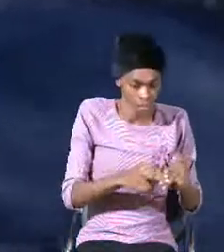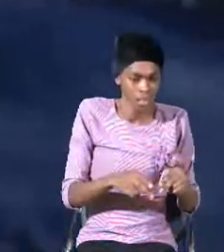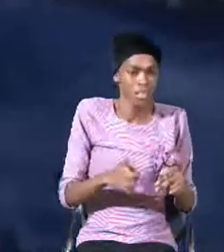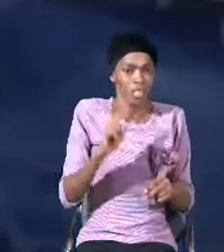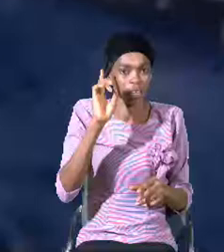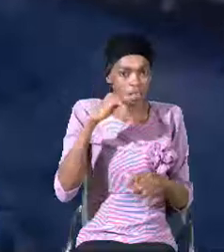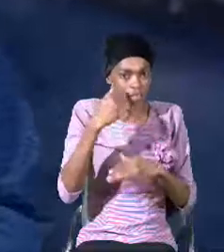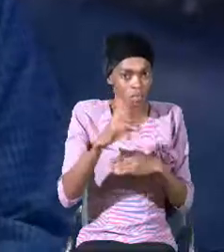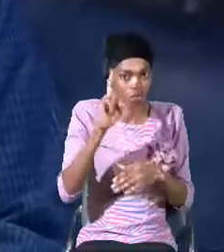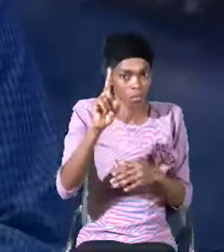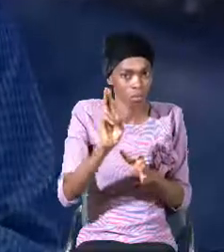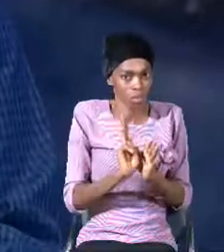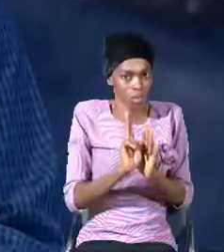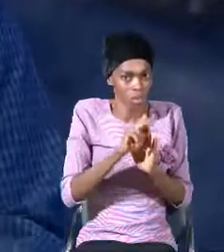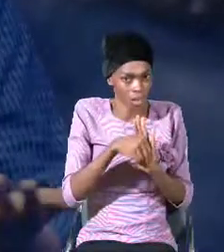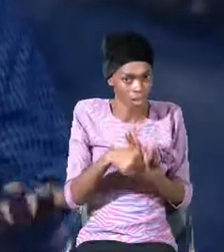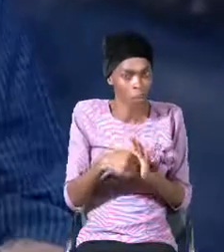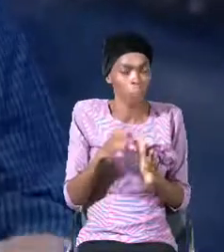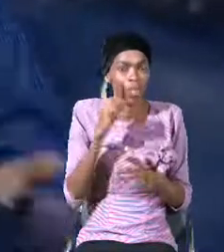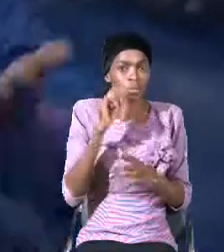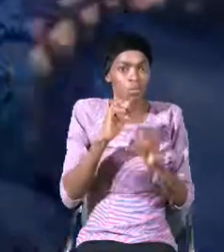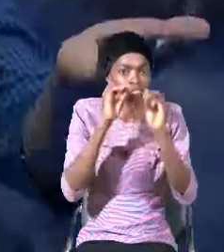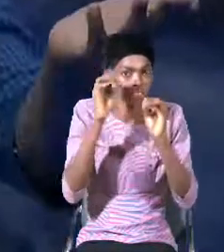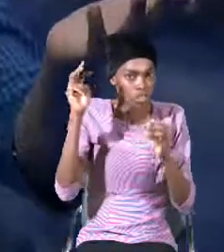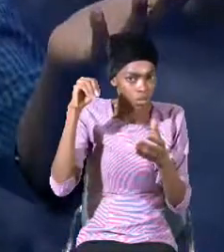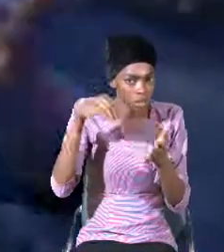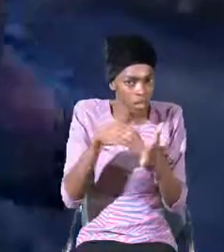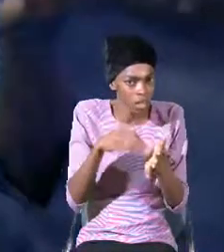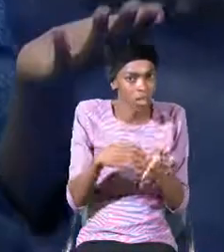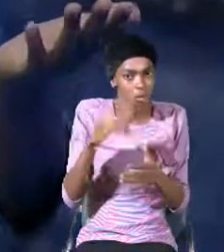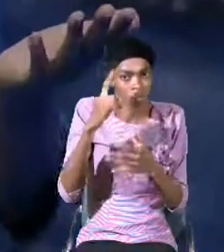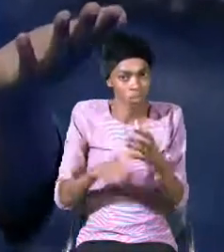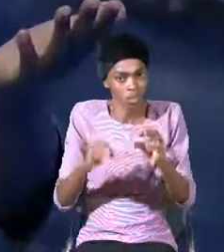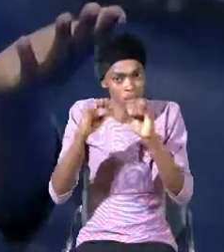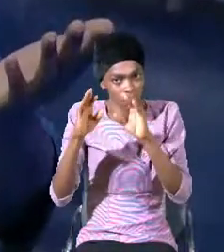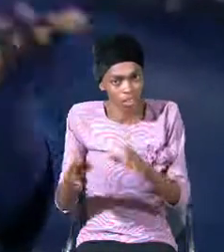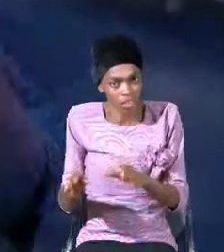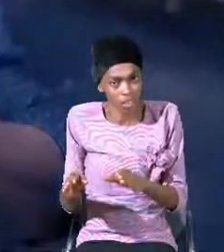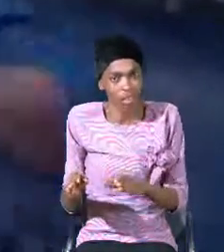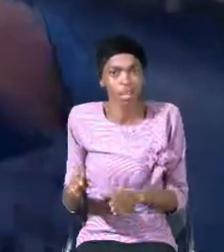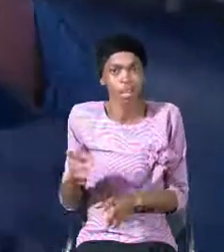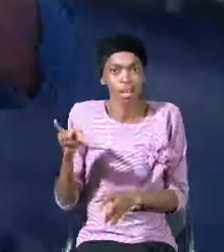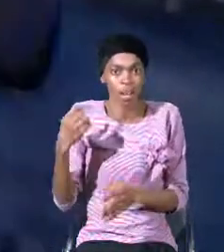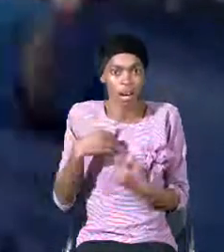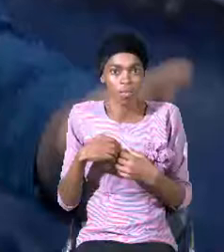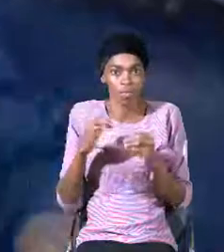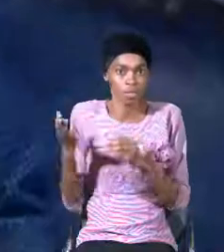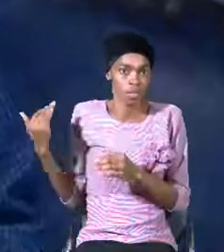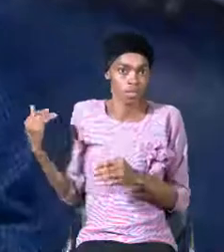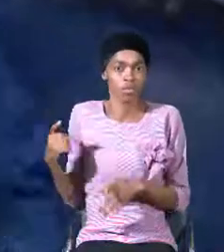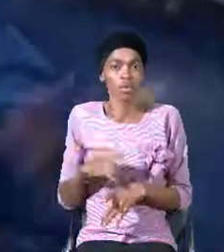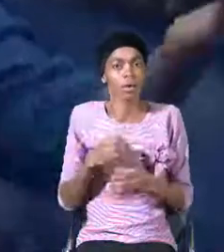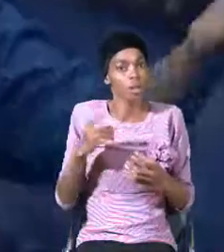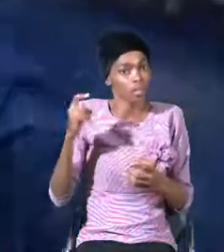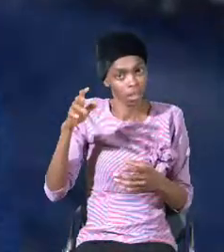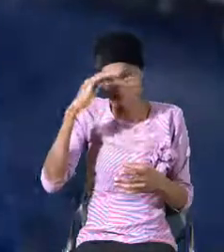lui enseigner encore ce que le professeur avait expliqué. Même s'il ne me donnait pas l'argent, je lui